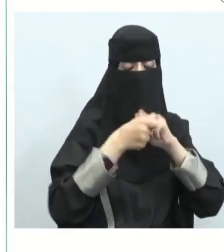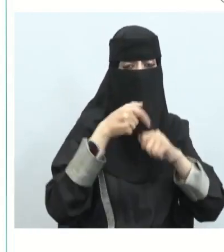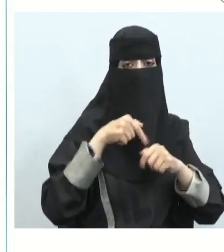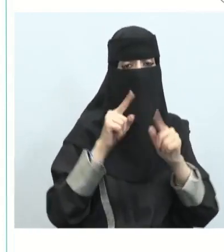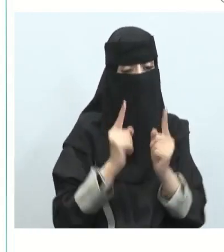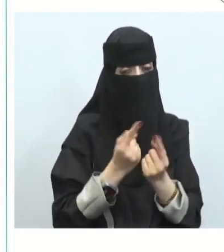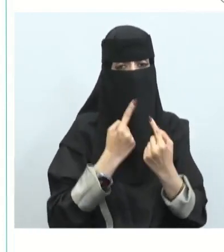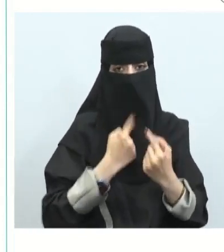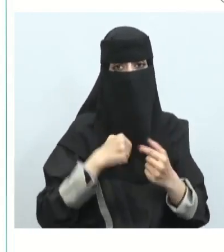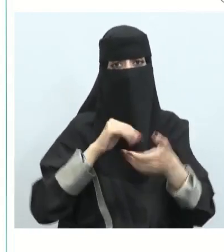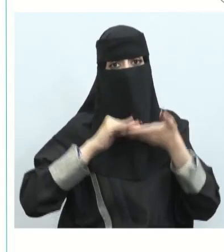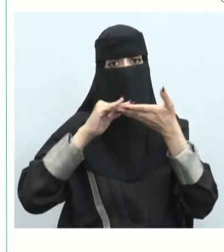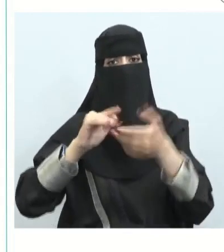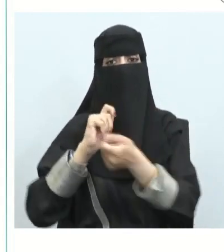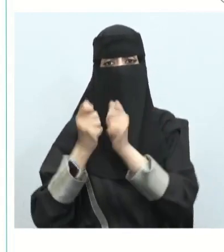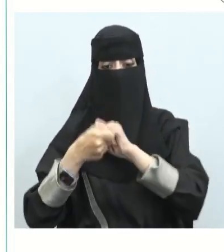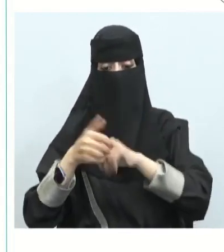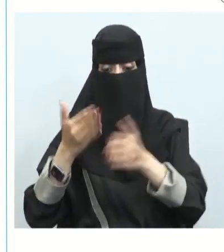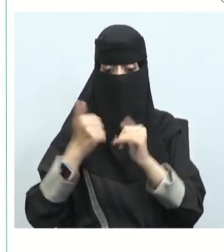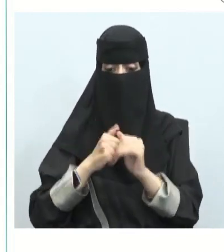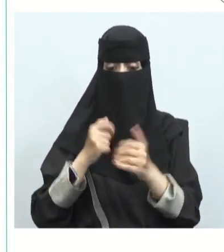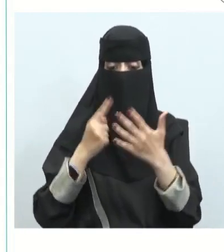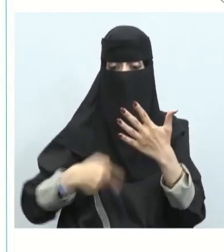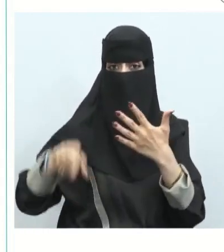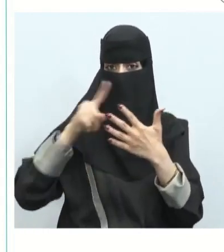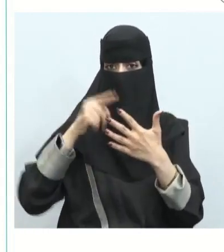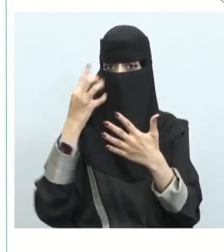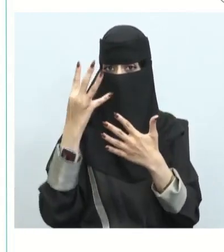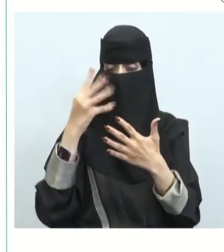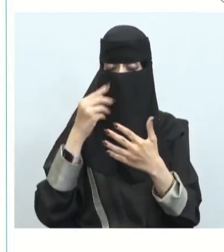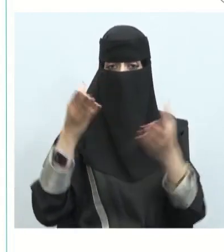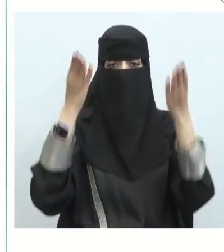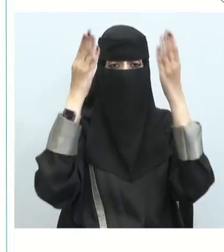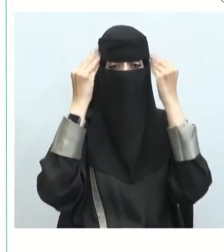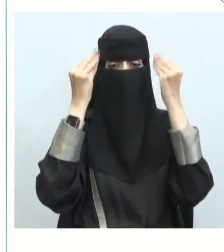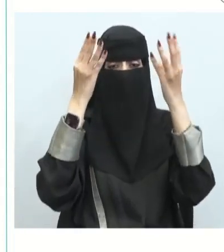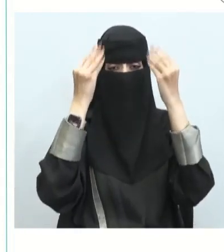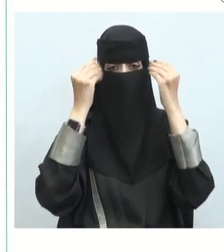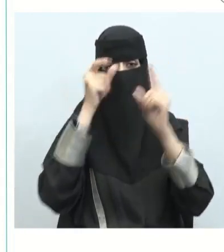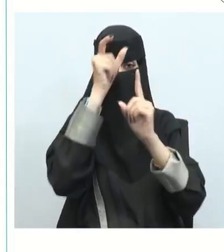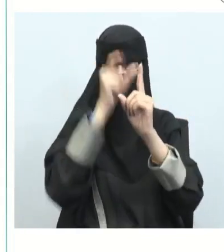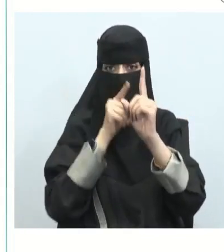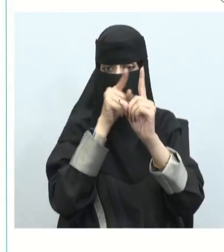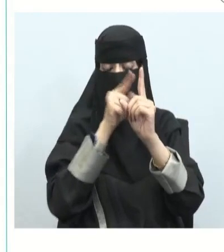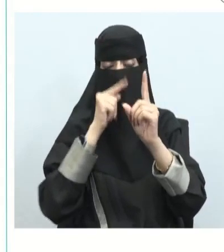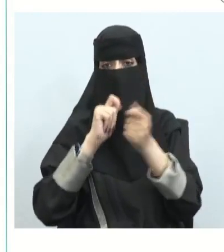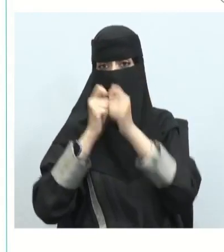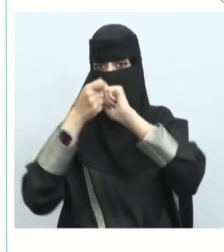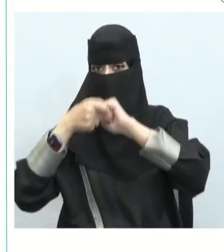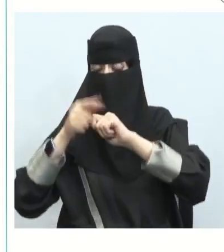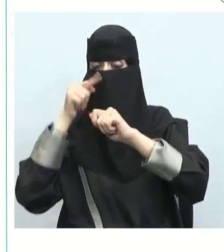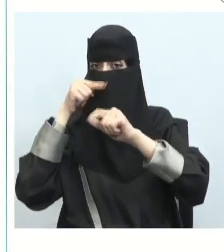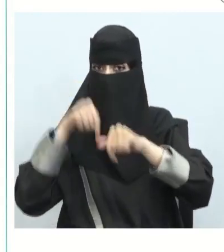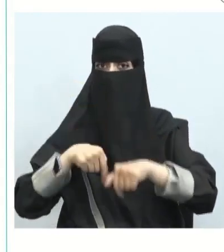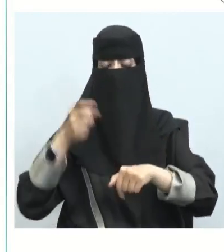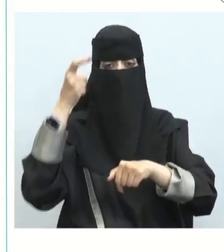ايضا في التغيير الخطوه الرابعه التثقيف الاشخاص يحتاجون الى من يثقف